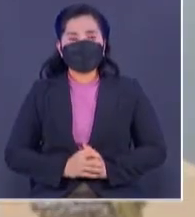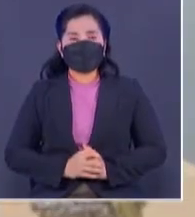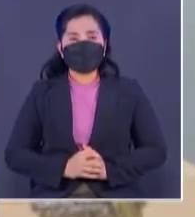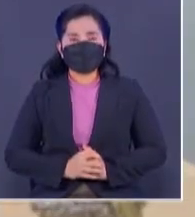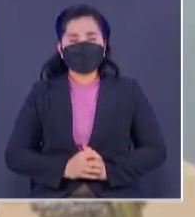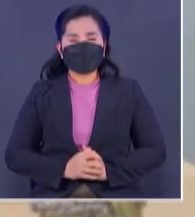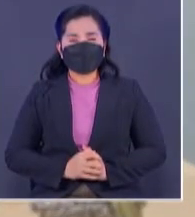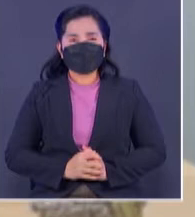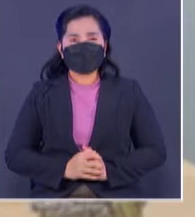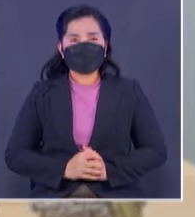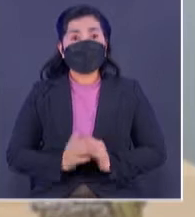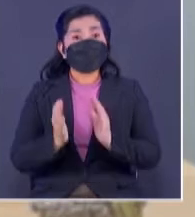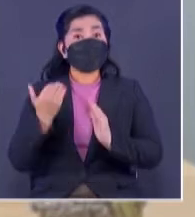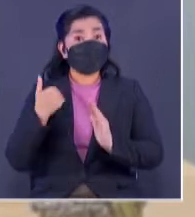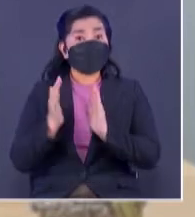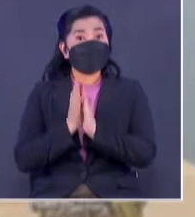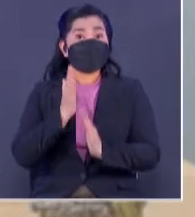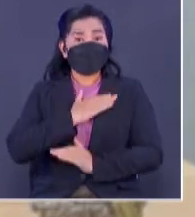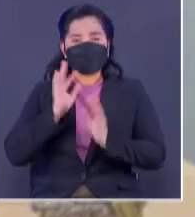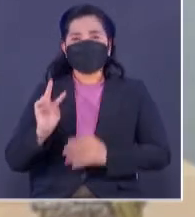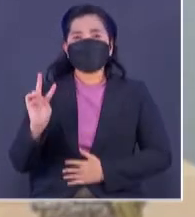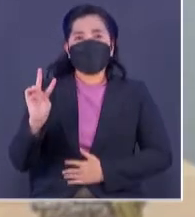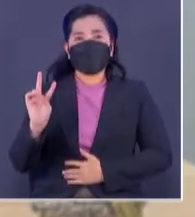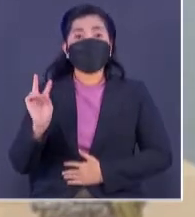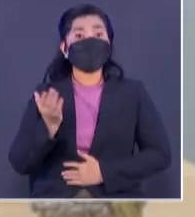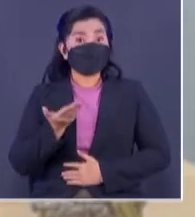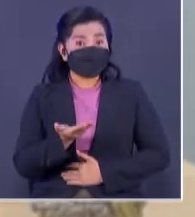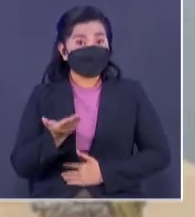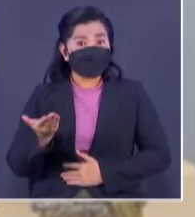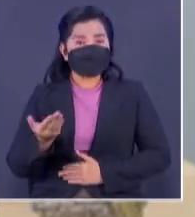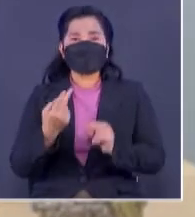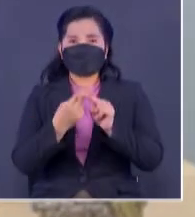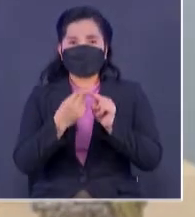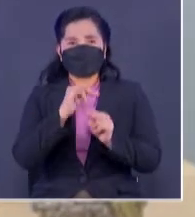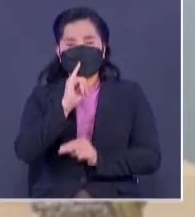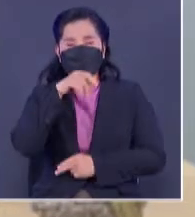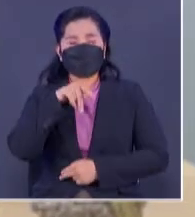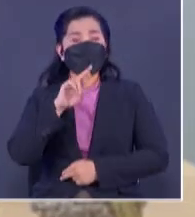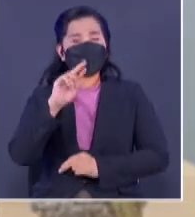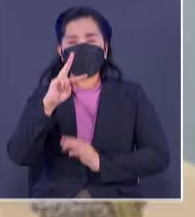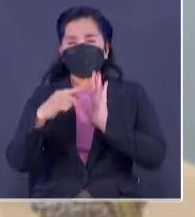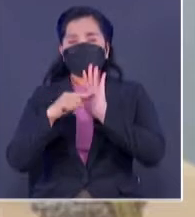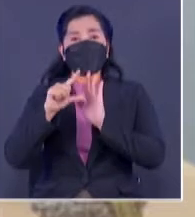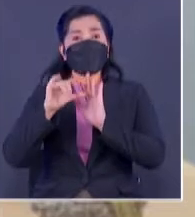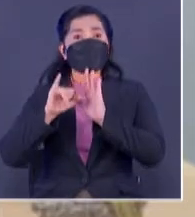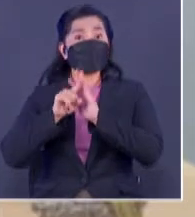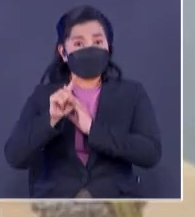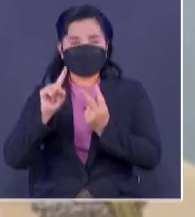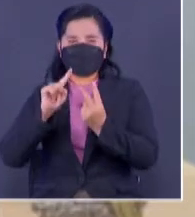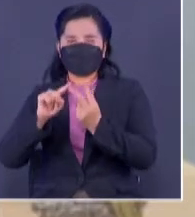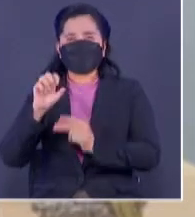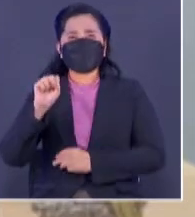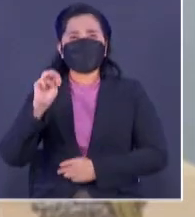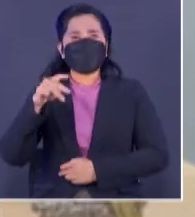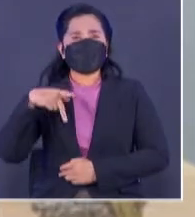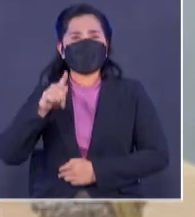จากปรากฏการณ์พศหรือพระสงฆ์สองรูปก็คือพระมหาไพวันและพระมหาสมปองครับท่านได้ไล